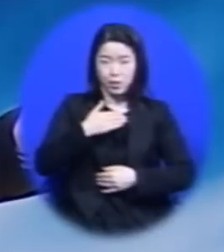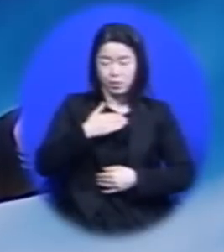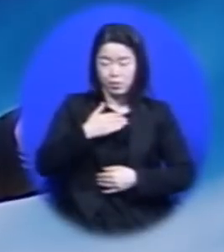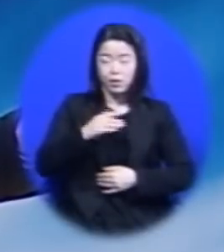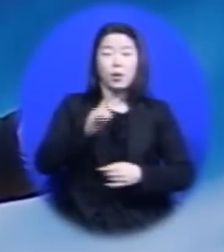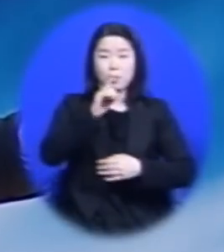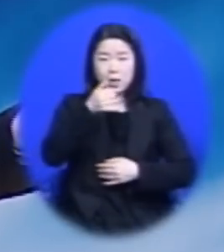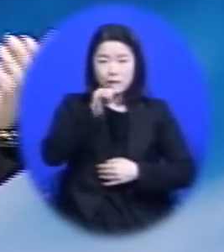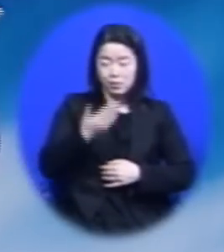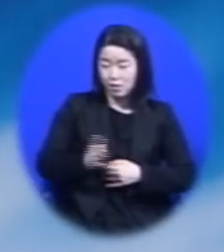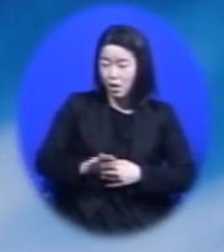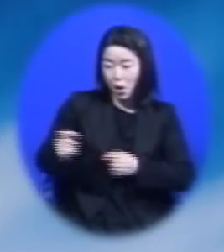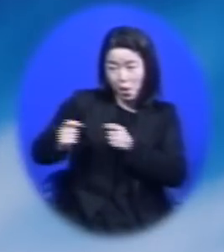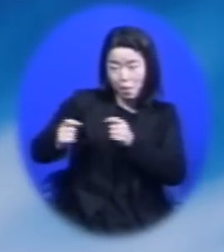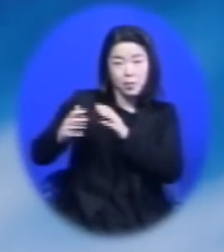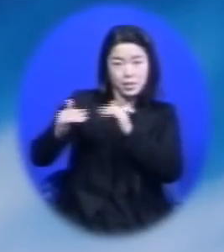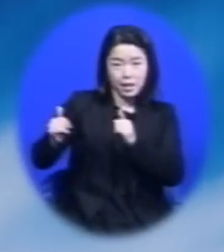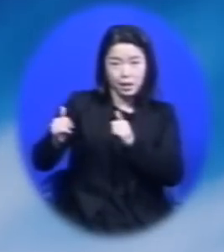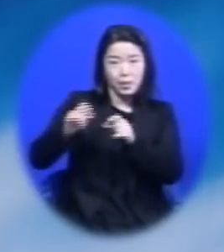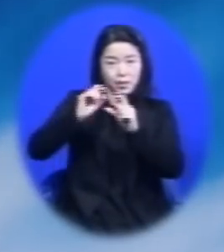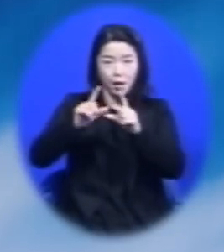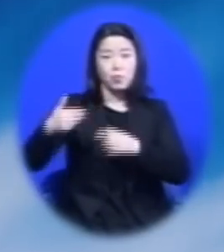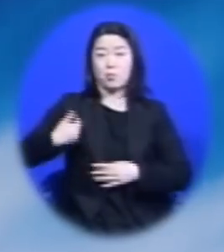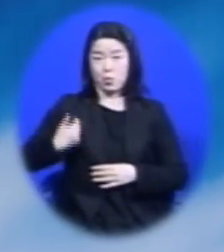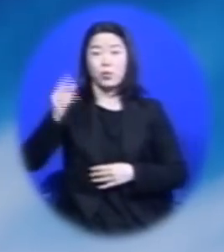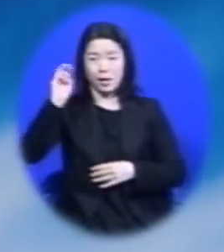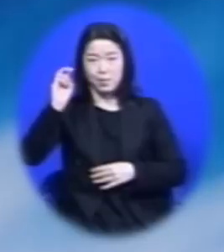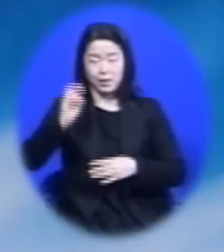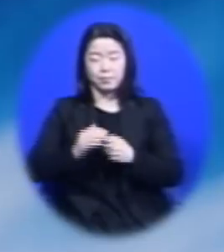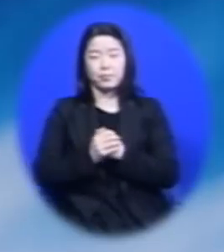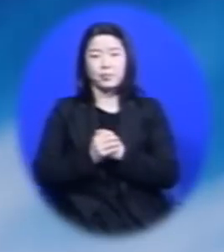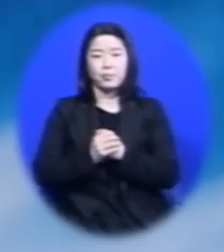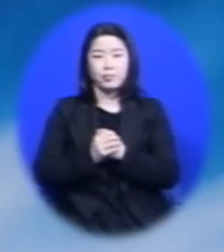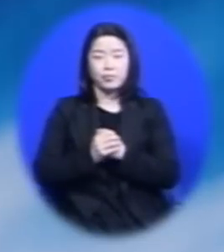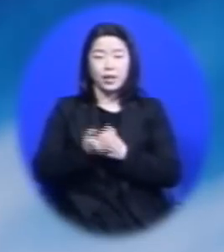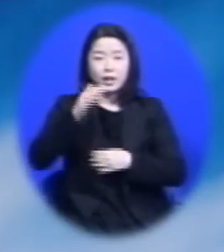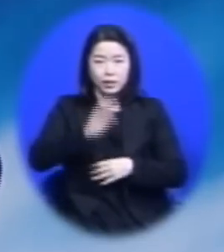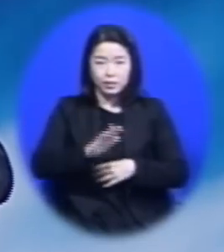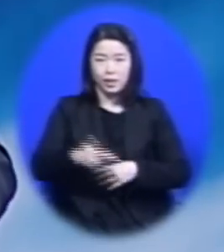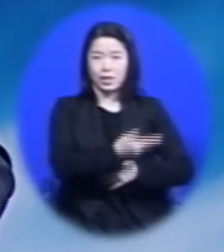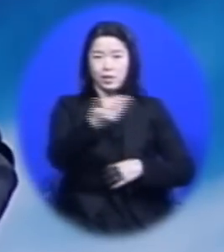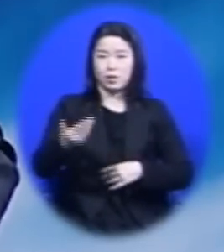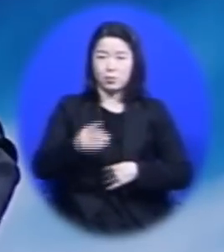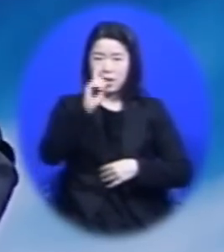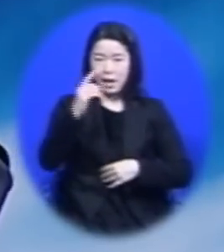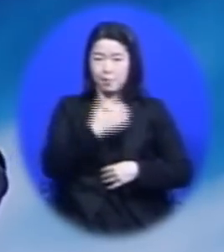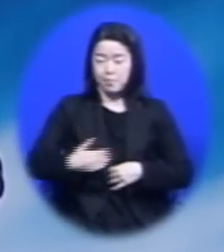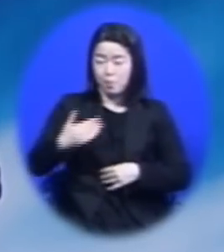분이 아마 대부분 다 잘 모르시는 분이실 겁니다네 여러분과 한 몸